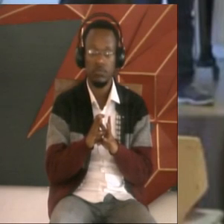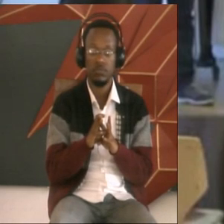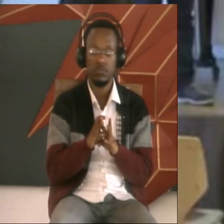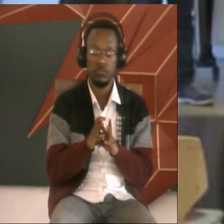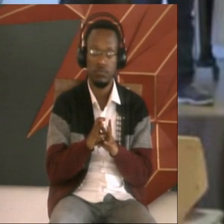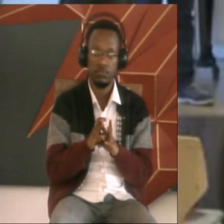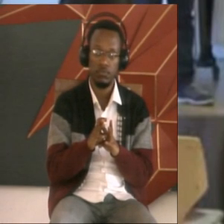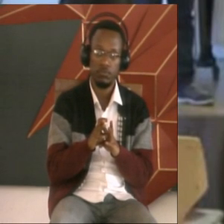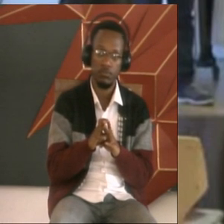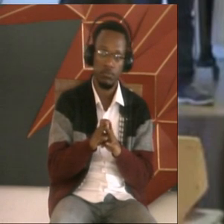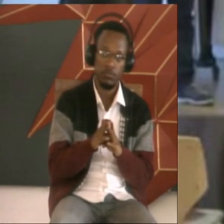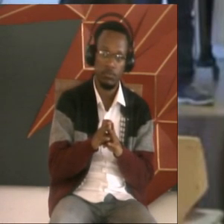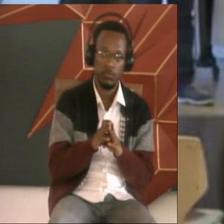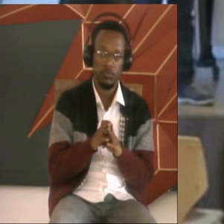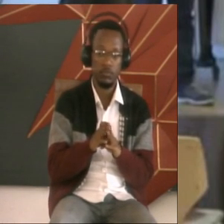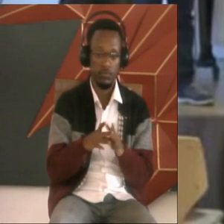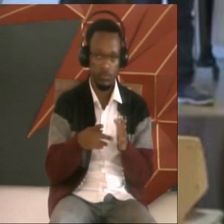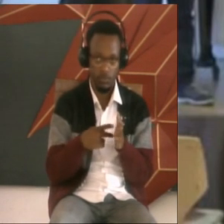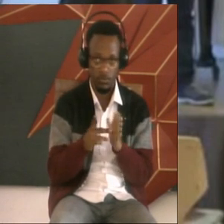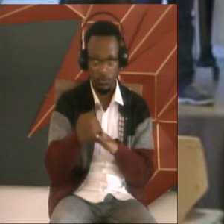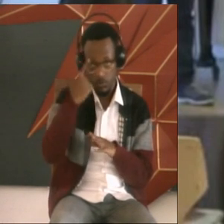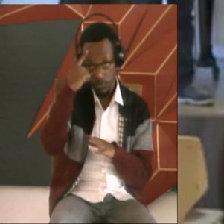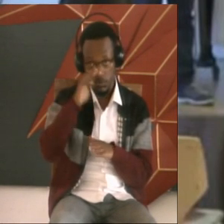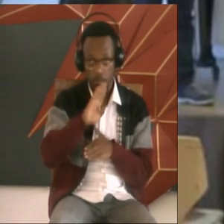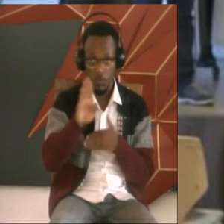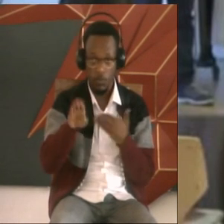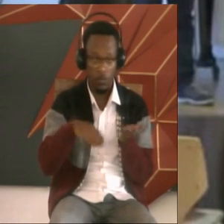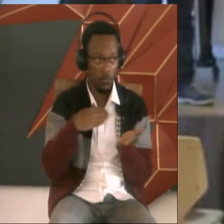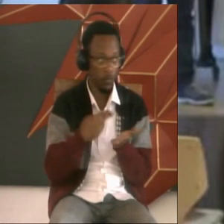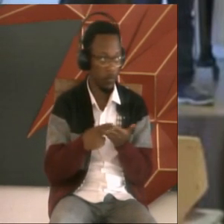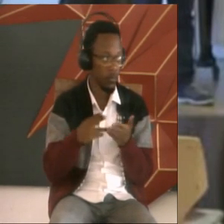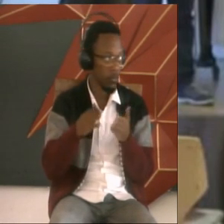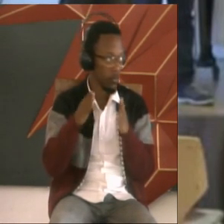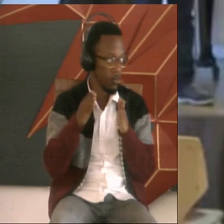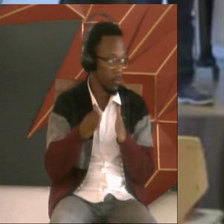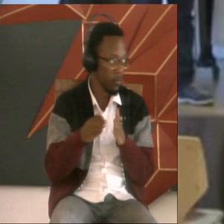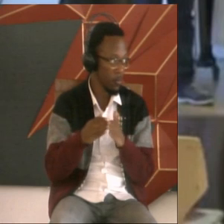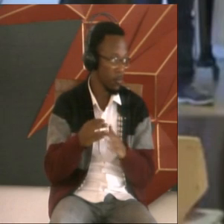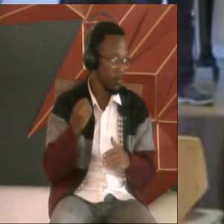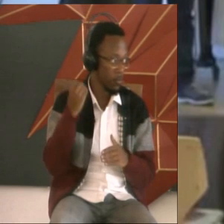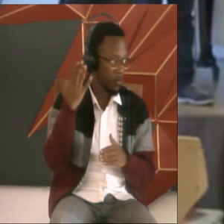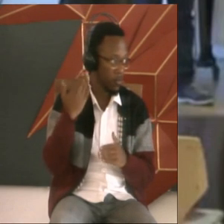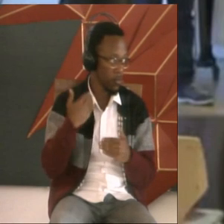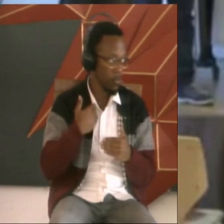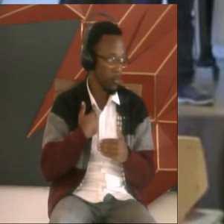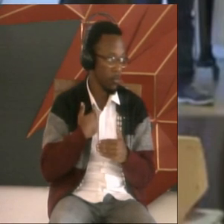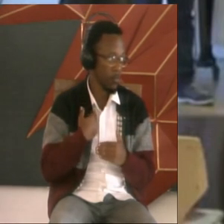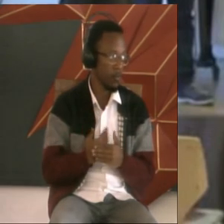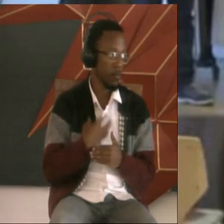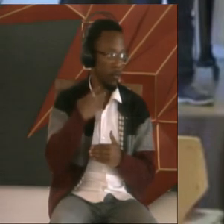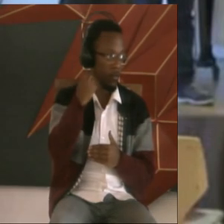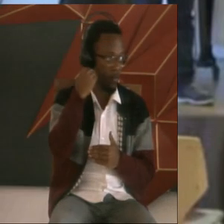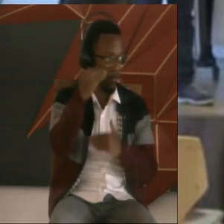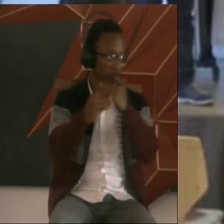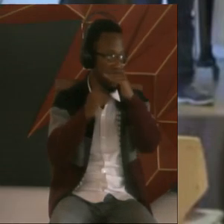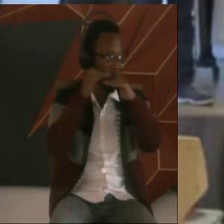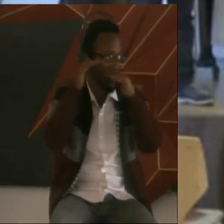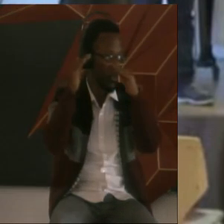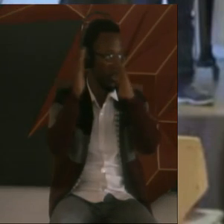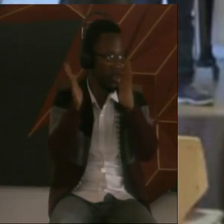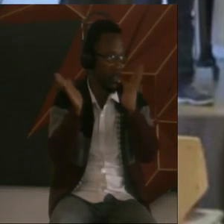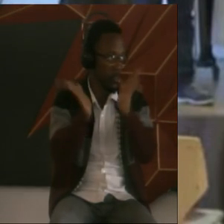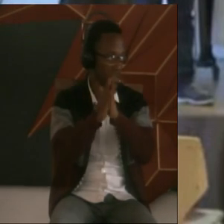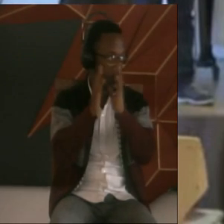les fidèles. Et c'est n'ingorora noza bera bose. Bientôt. Vuba cyane. J'y serai. Vuba rwose nzatura.